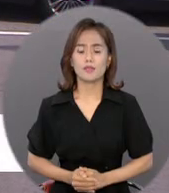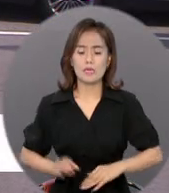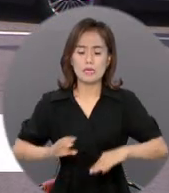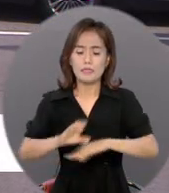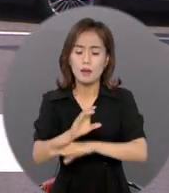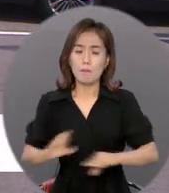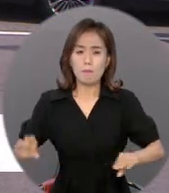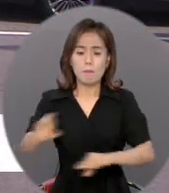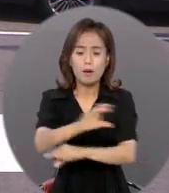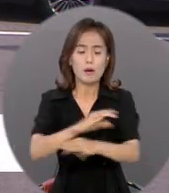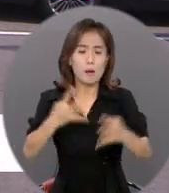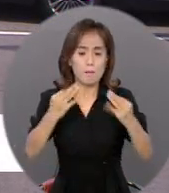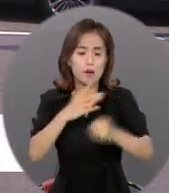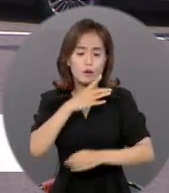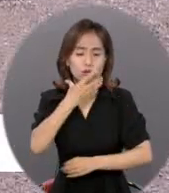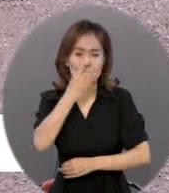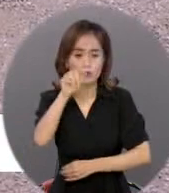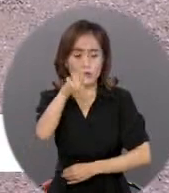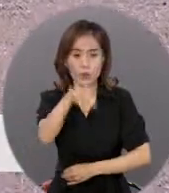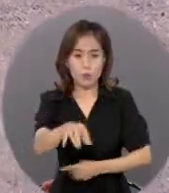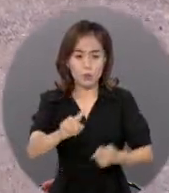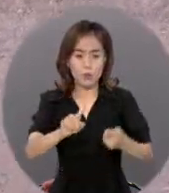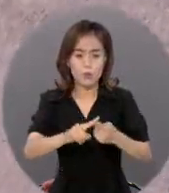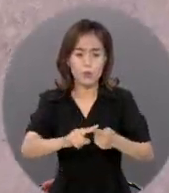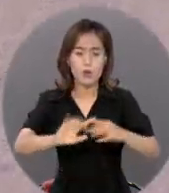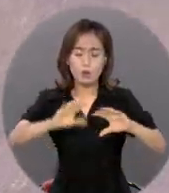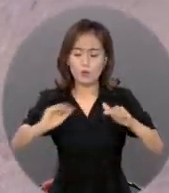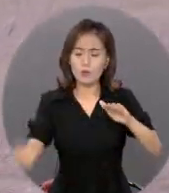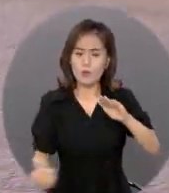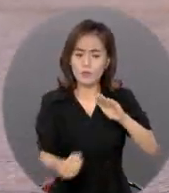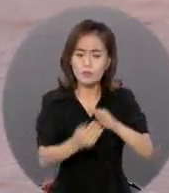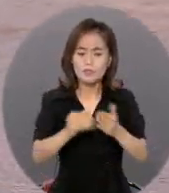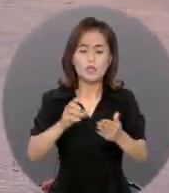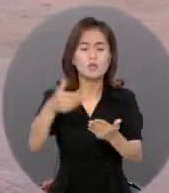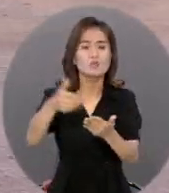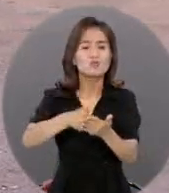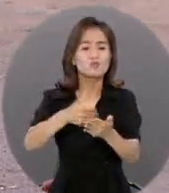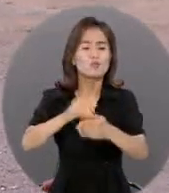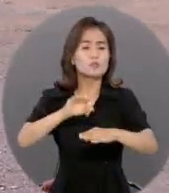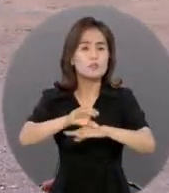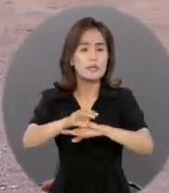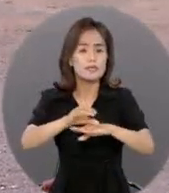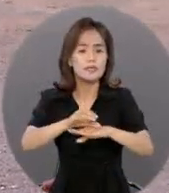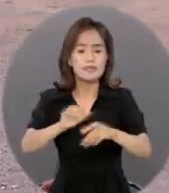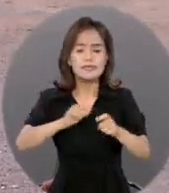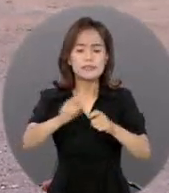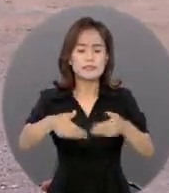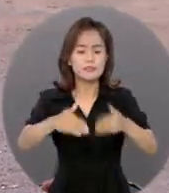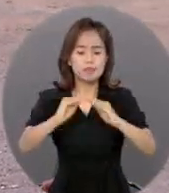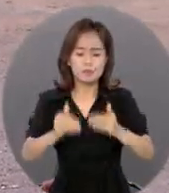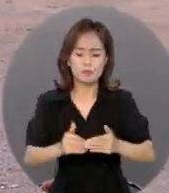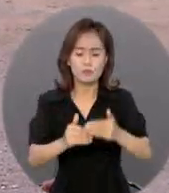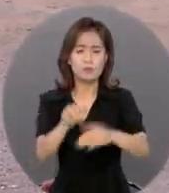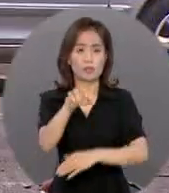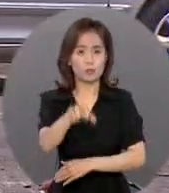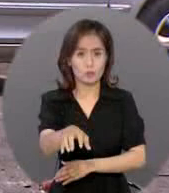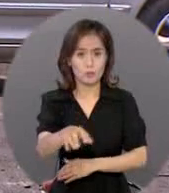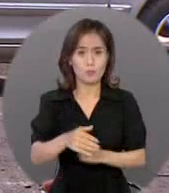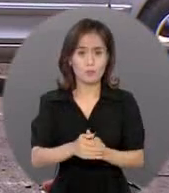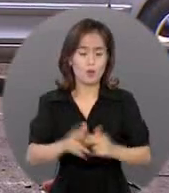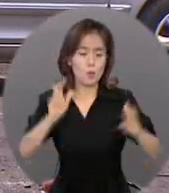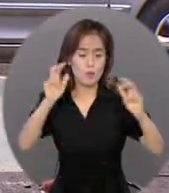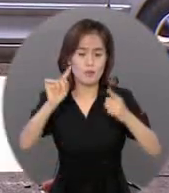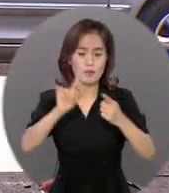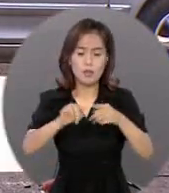차량 통행이 잦은 순천의 한 오거리. 국내 최대 중고차 업체인 K카가 지점 설립을 추진하고 있는 곳입니다.